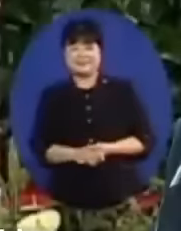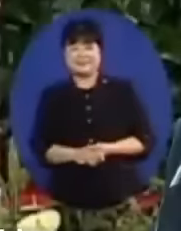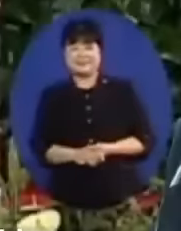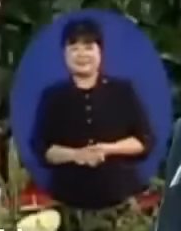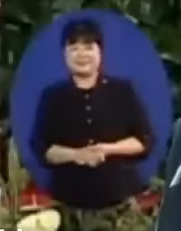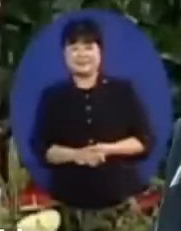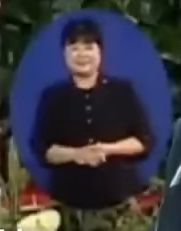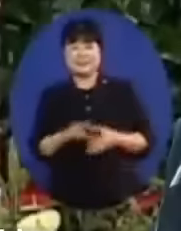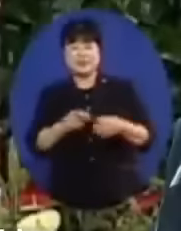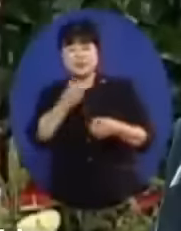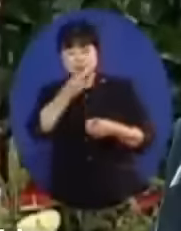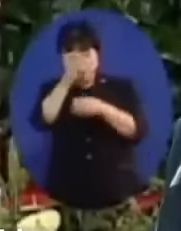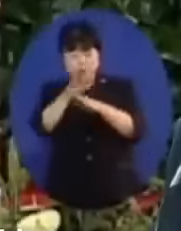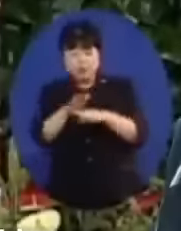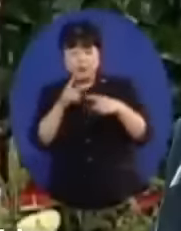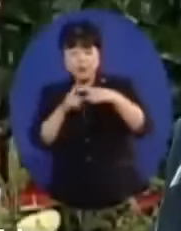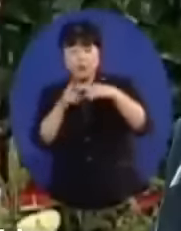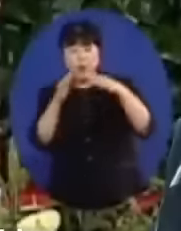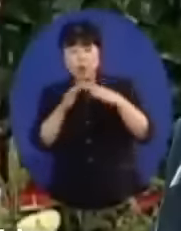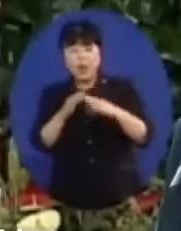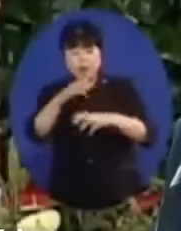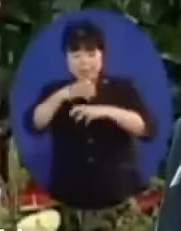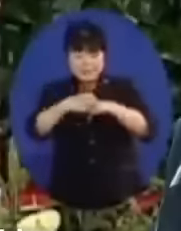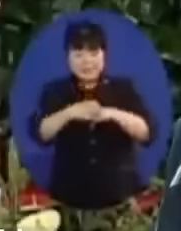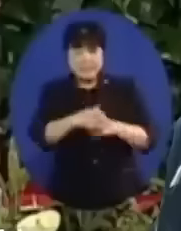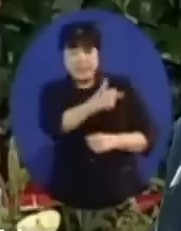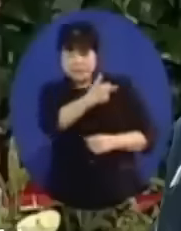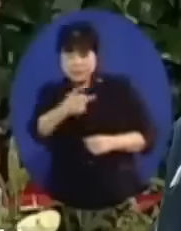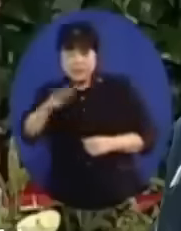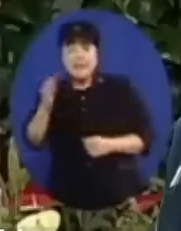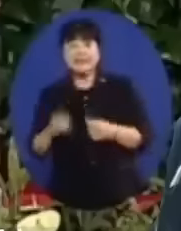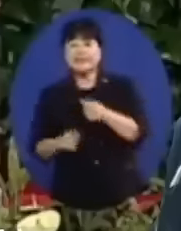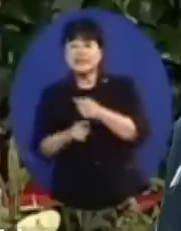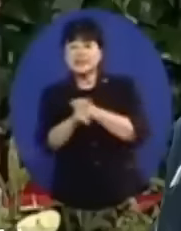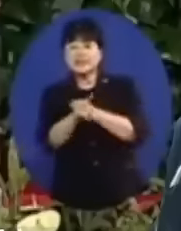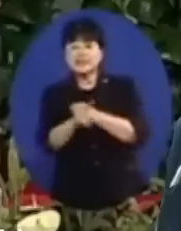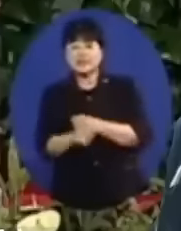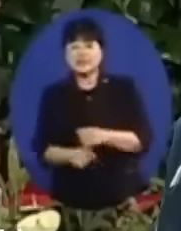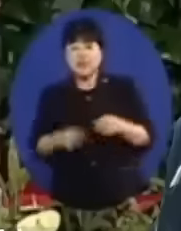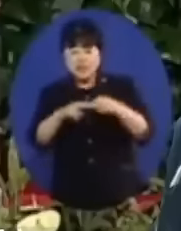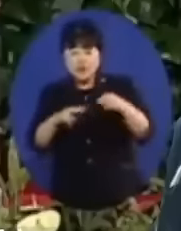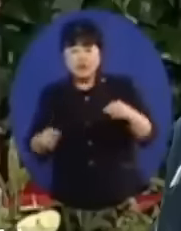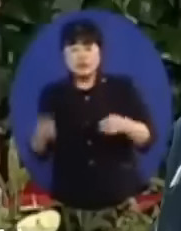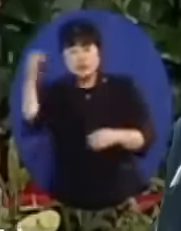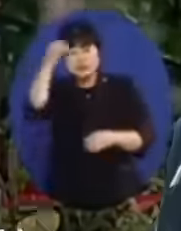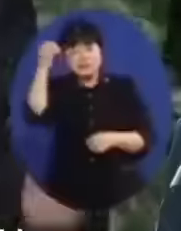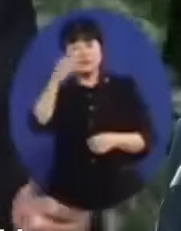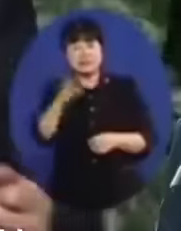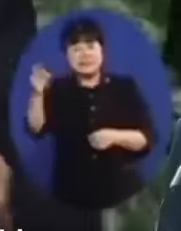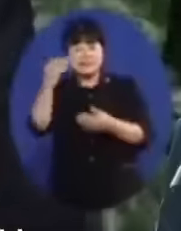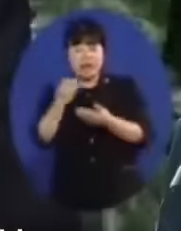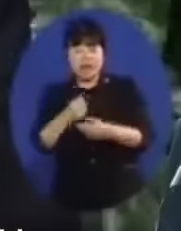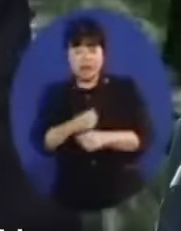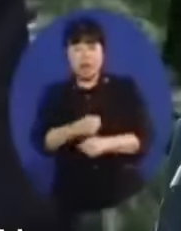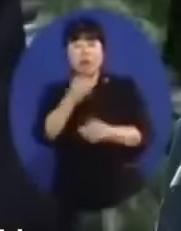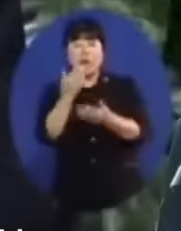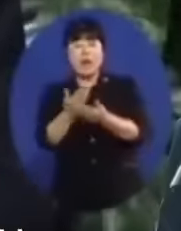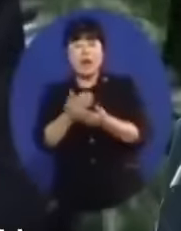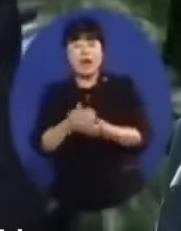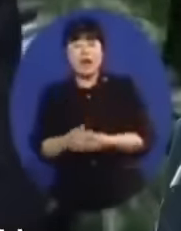우리 여의도 순복음교회가 어떻게 세계적인 교회가 되었느냐 하면 우리 교회는 성령님을 인정하고